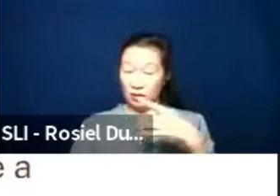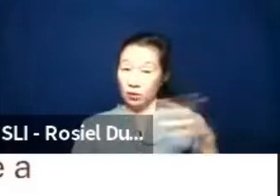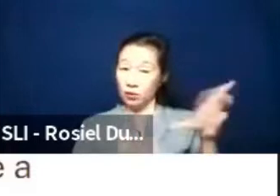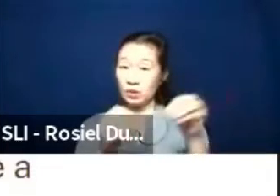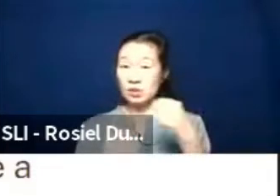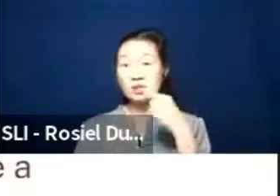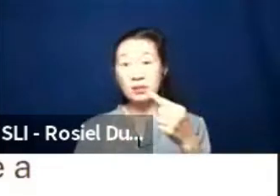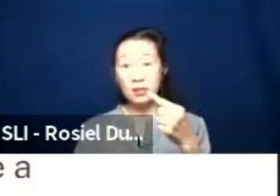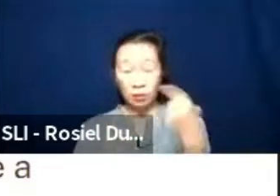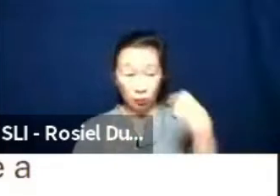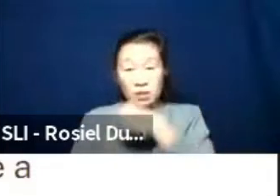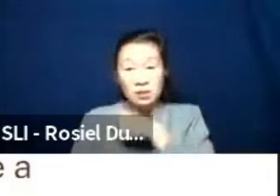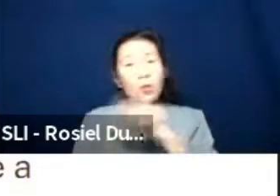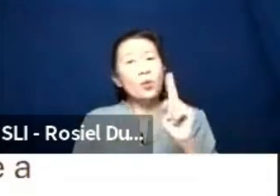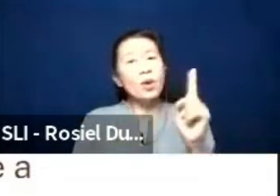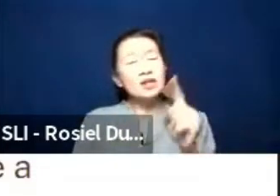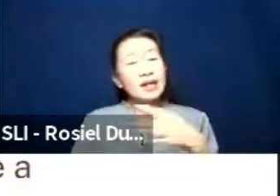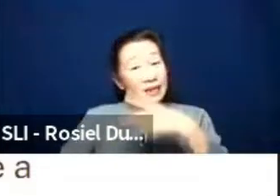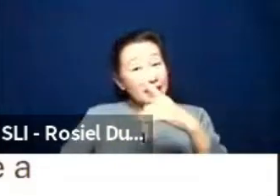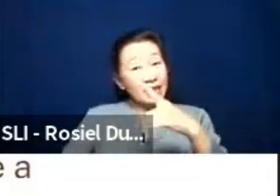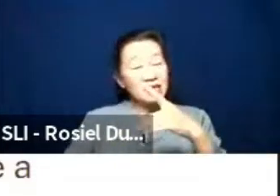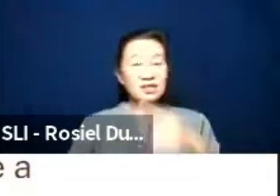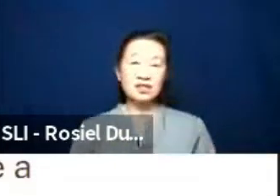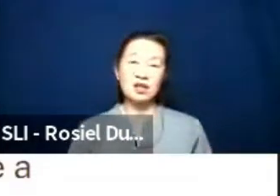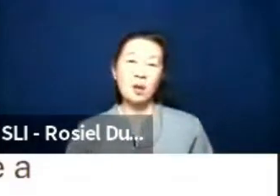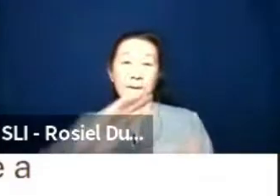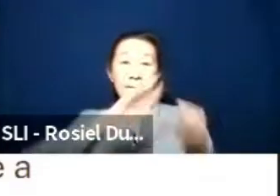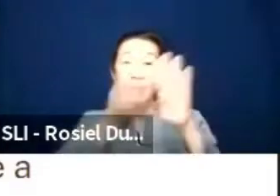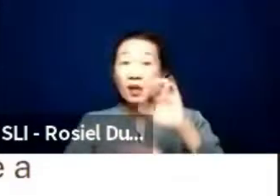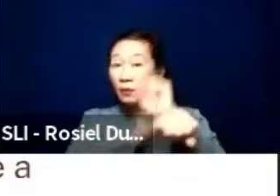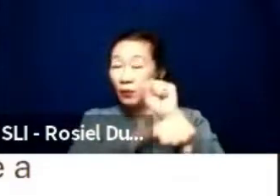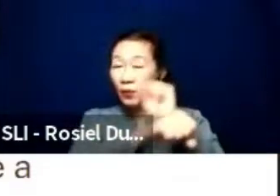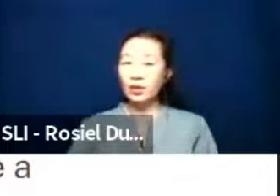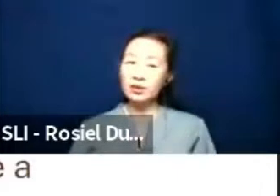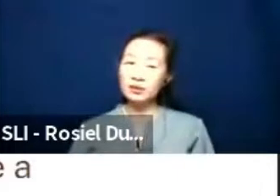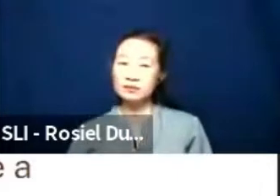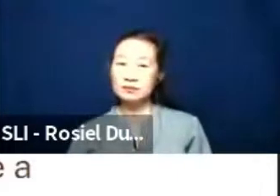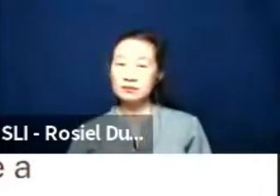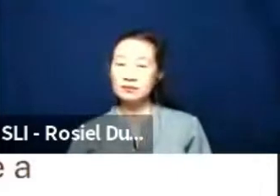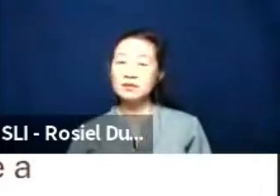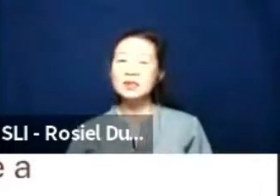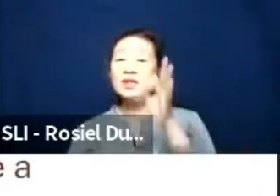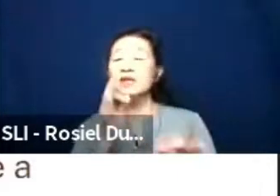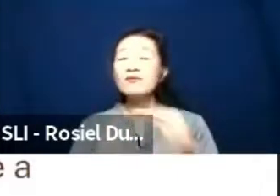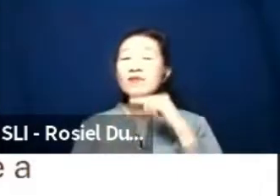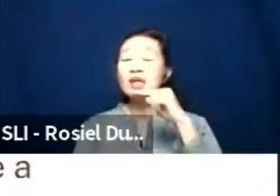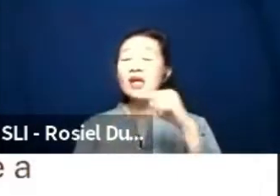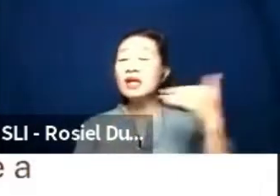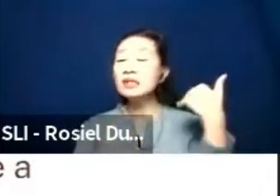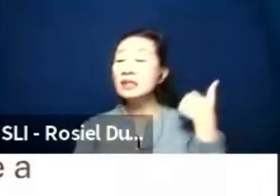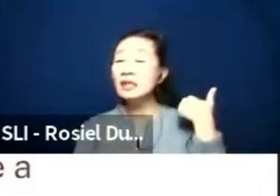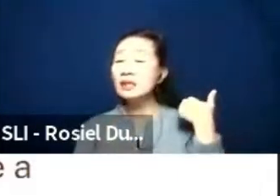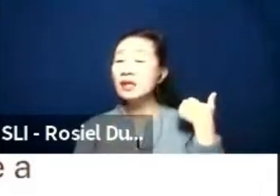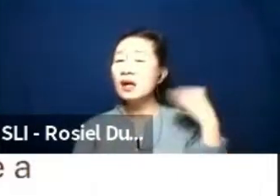Nasabi na ba niya sa atin kung ano yung interest niya na maging trabaho? Kung hindi pa, paano